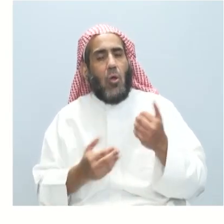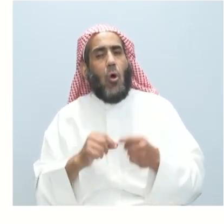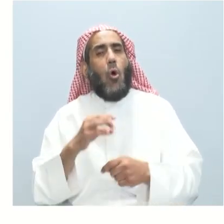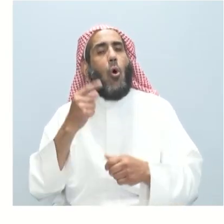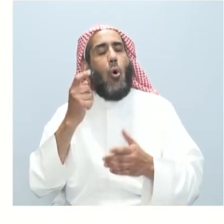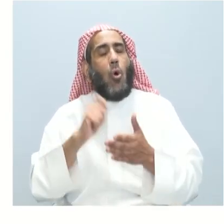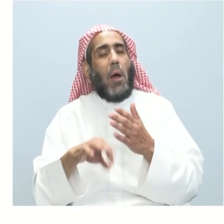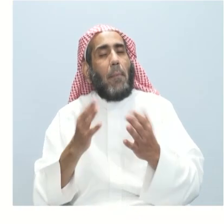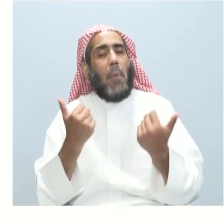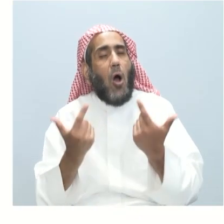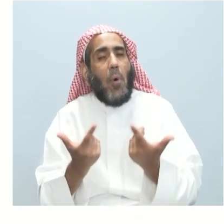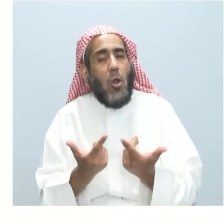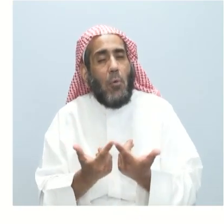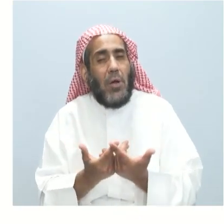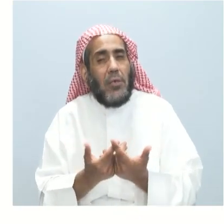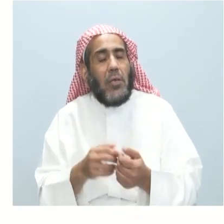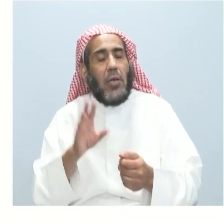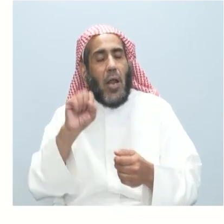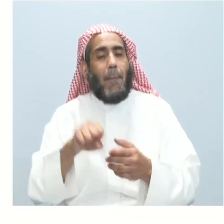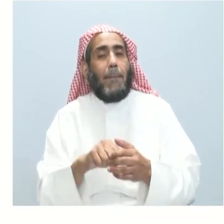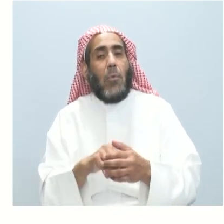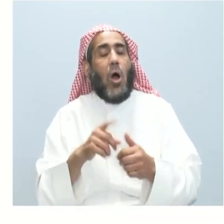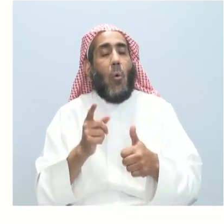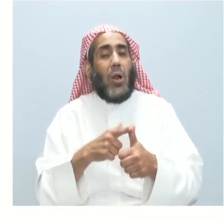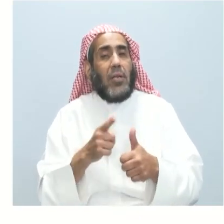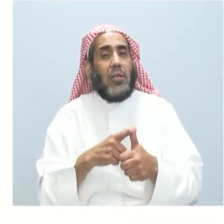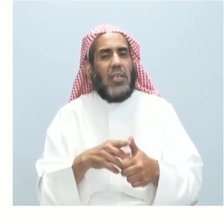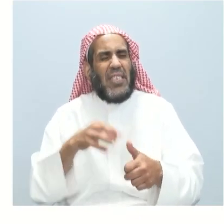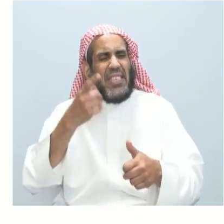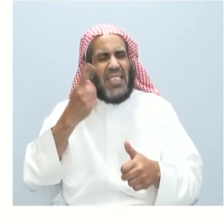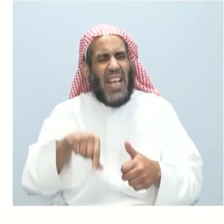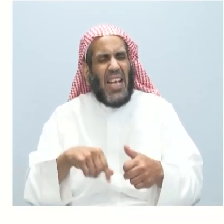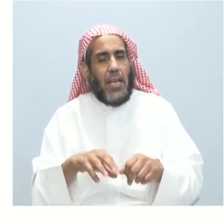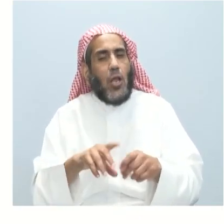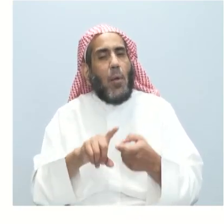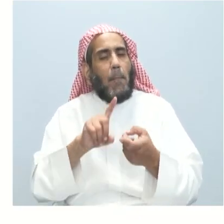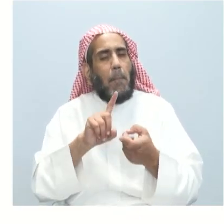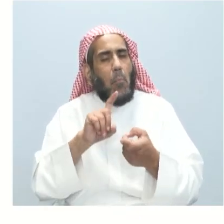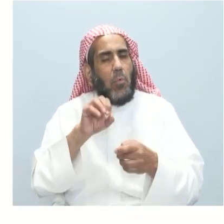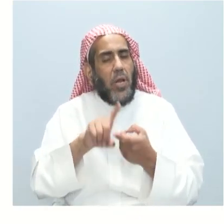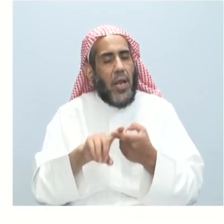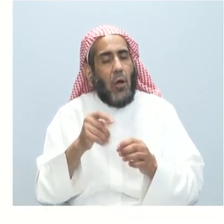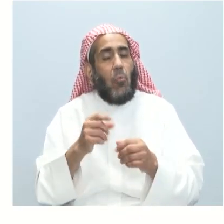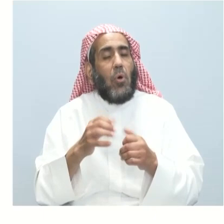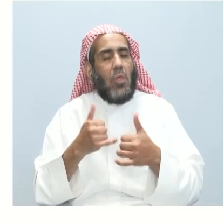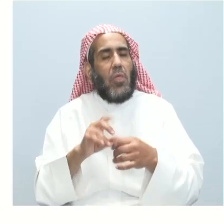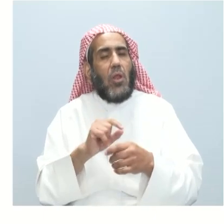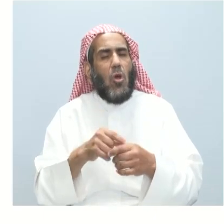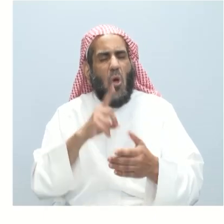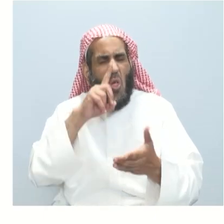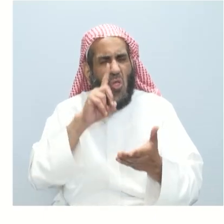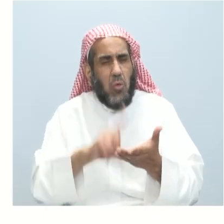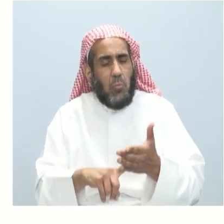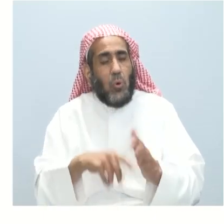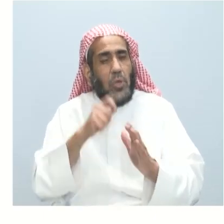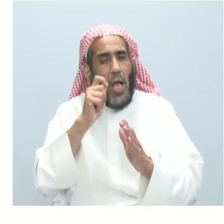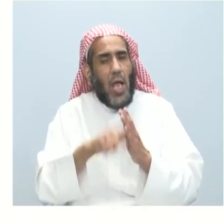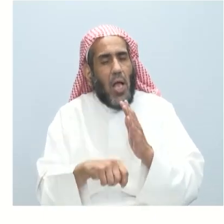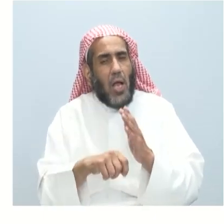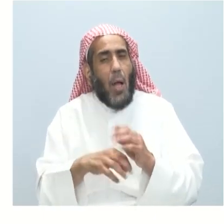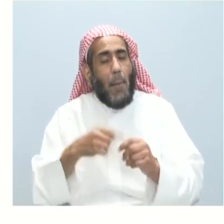اذكرهما ما هما الحكمان نعم اولا تحريم النكاح والثاني ثبوت احكام